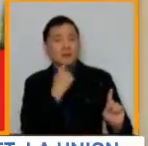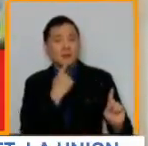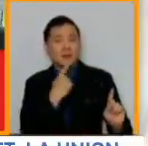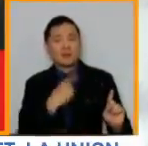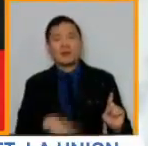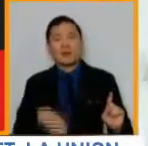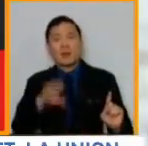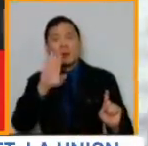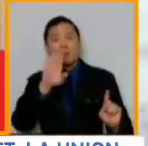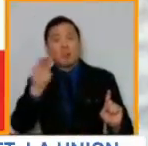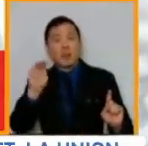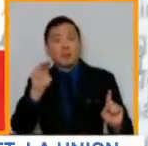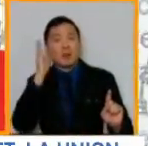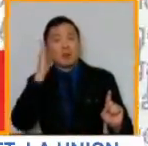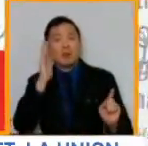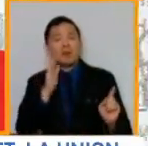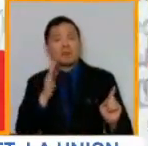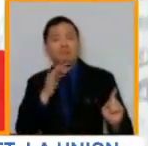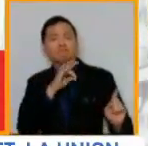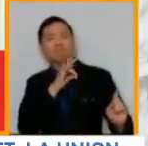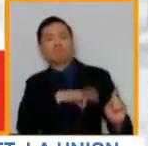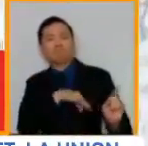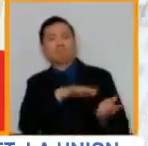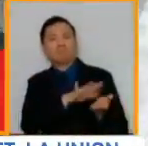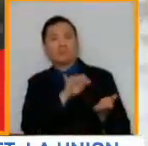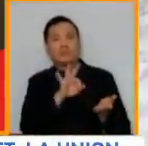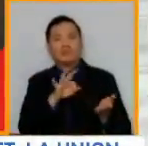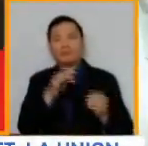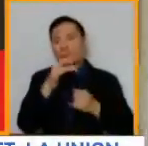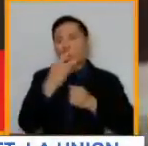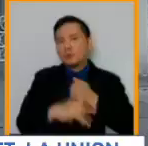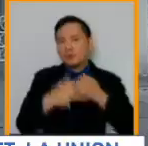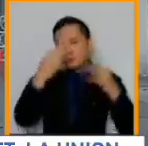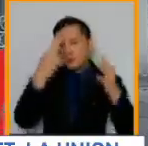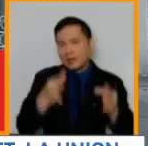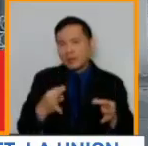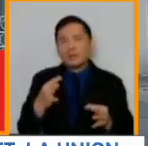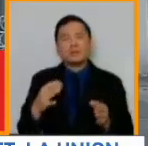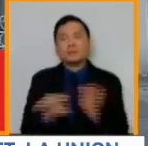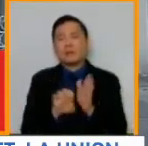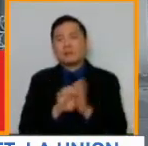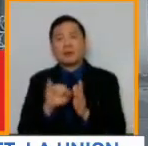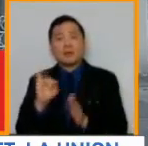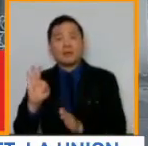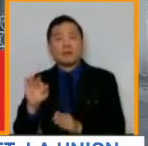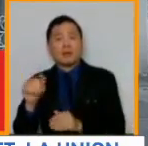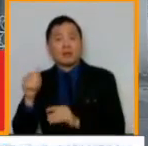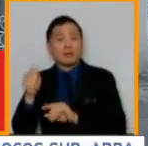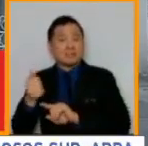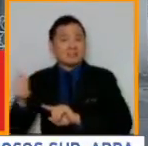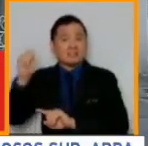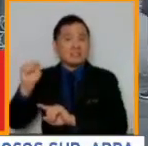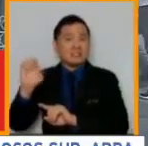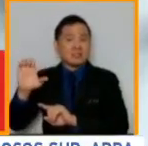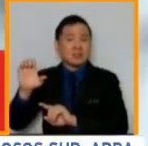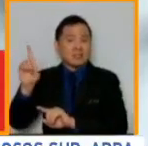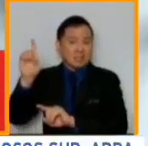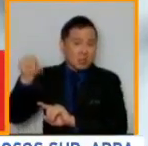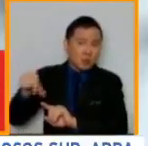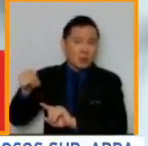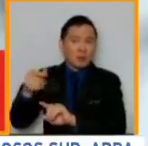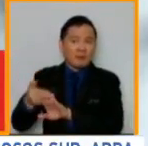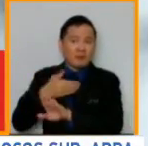maagang madedesisyonan ang kaso. Sakali daw na madisqualify si Marcos ng Korte Suprema bago mag-eleksyon, pwede pa siyang palitan